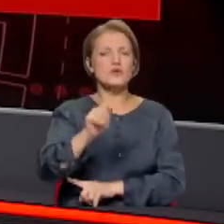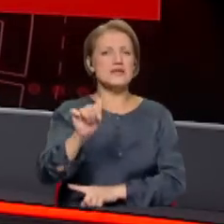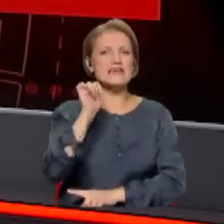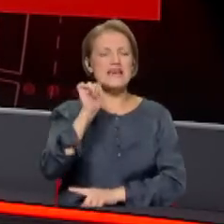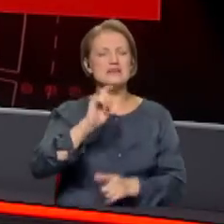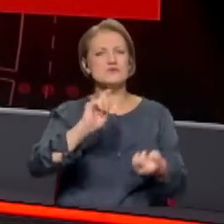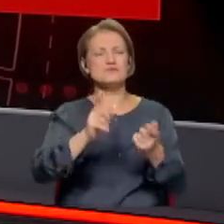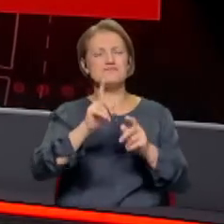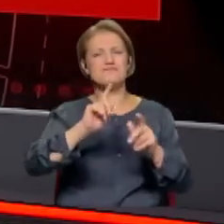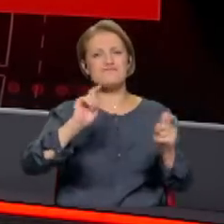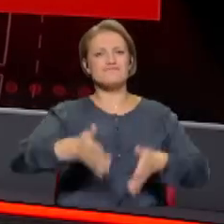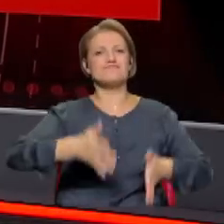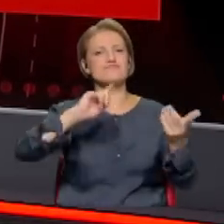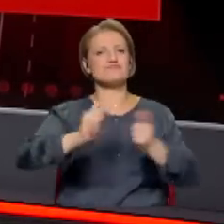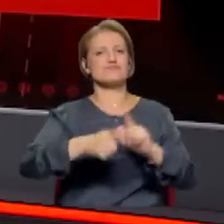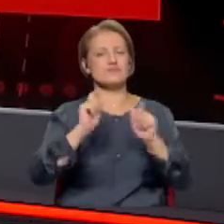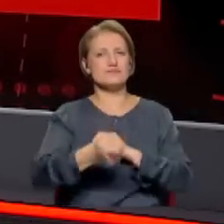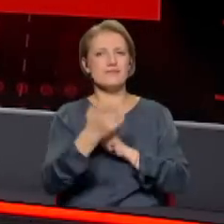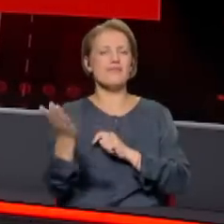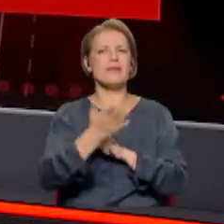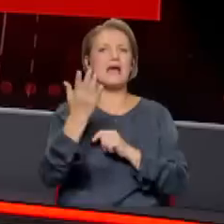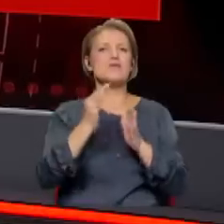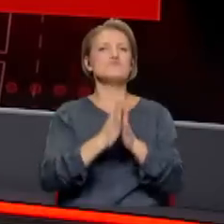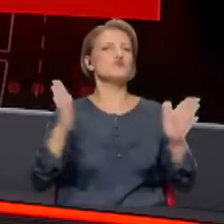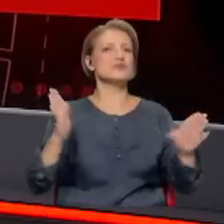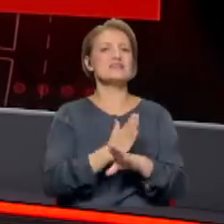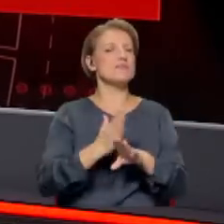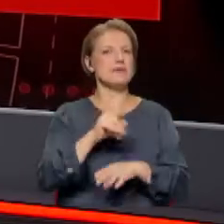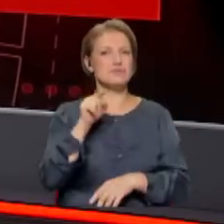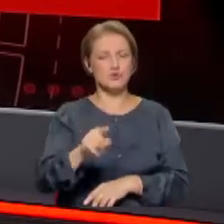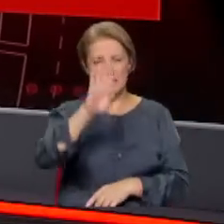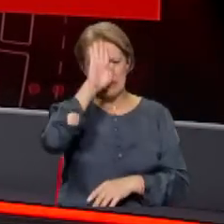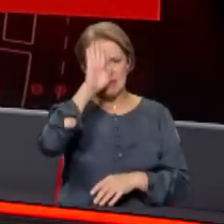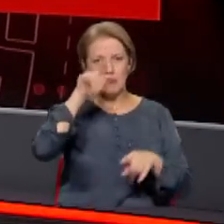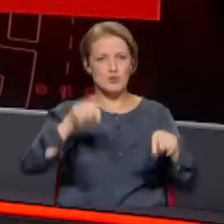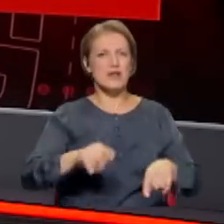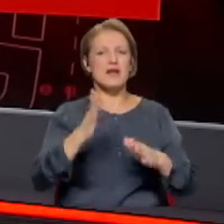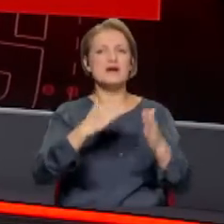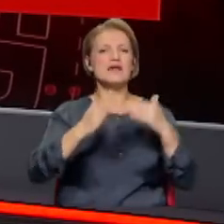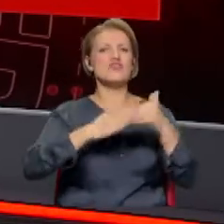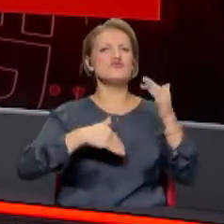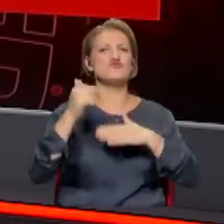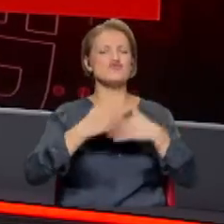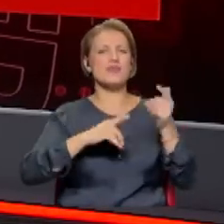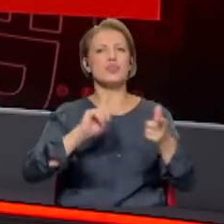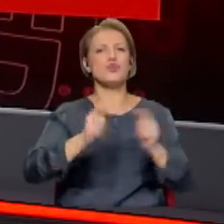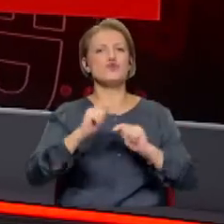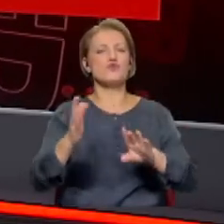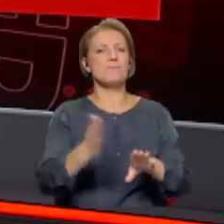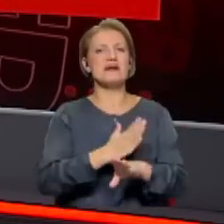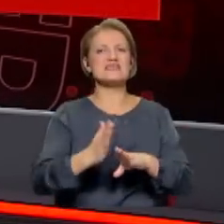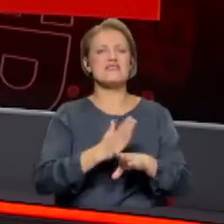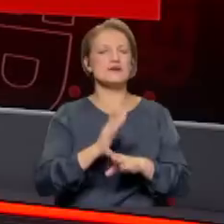dönüşüm taleplerine düştü. En büyük nedeni bunun İstanbulluların artan inşaat ve dönüşüm